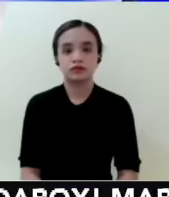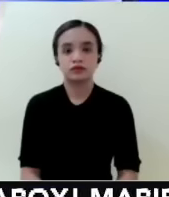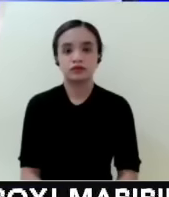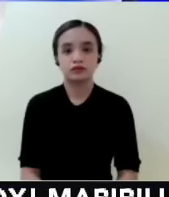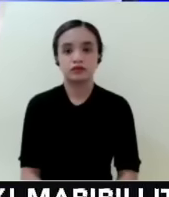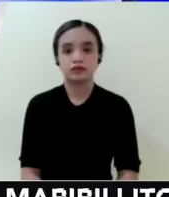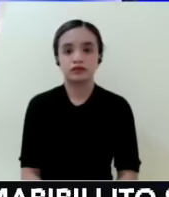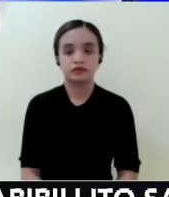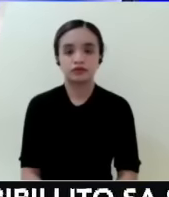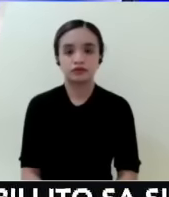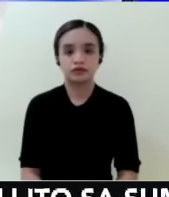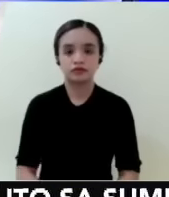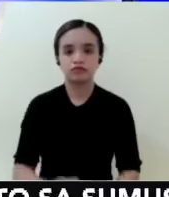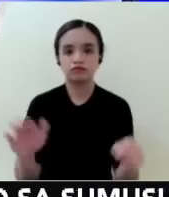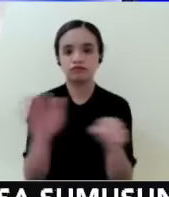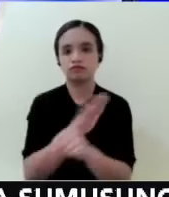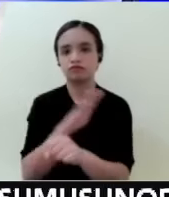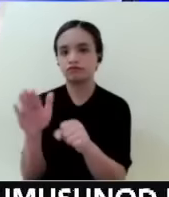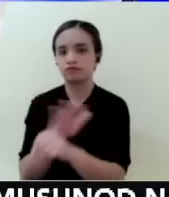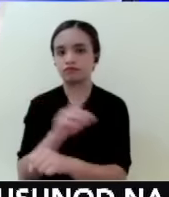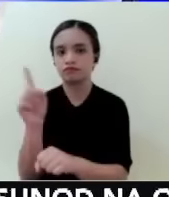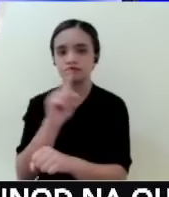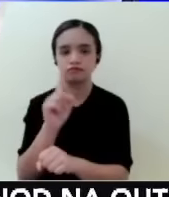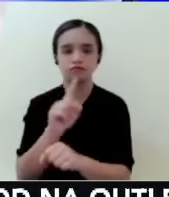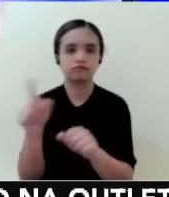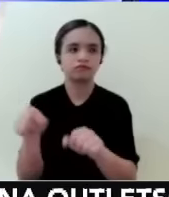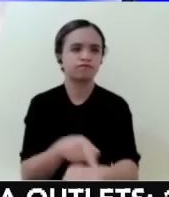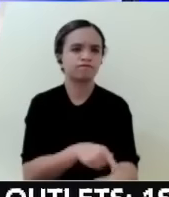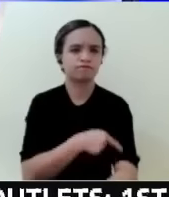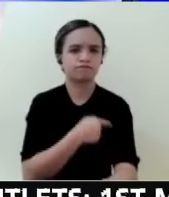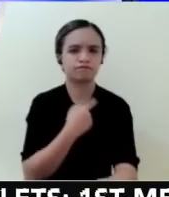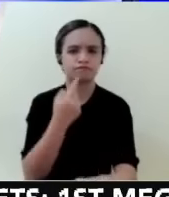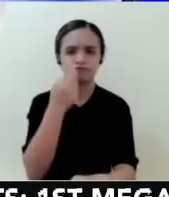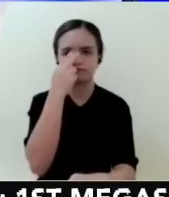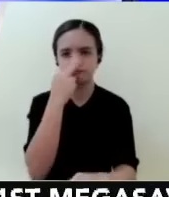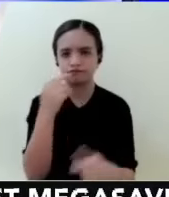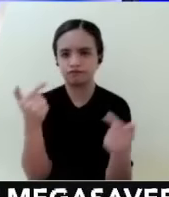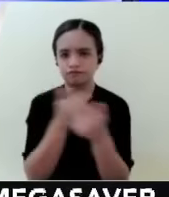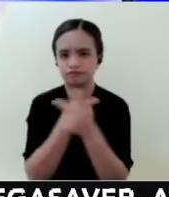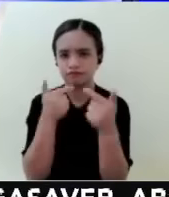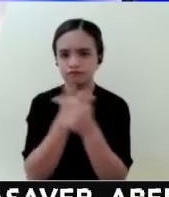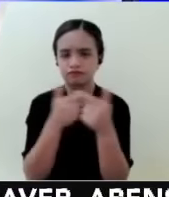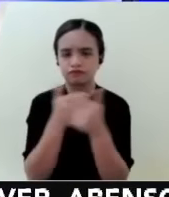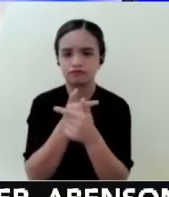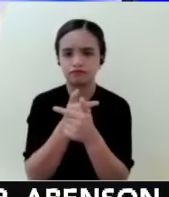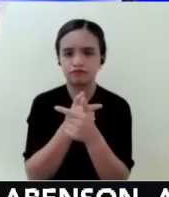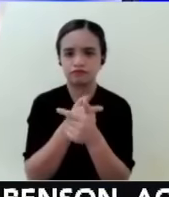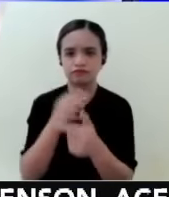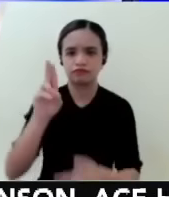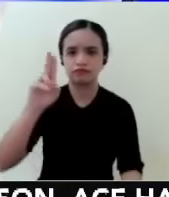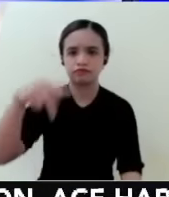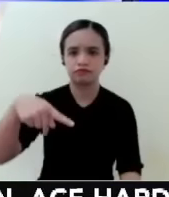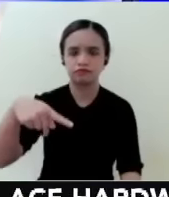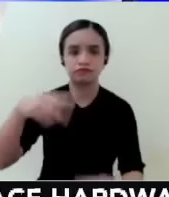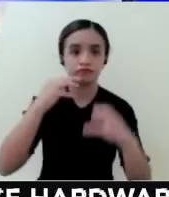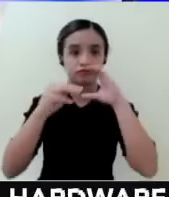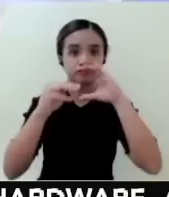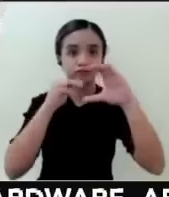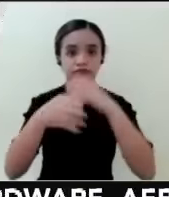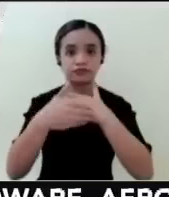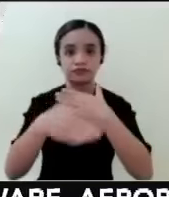Jam-packed ang pagbabalik at entablado ng longest-running comedy musical variety show na Live Aids ng UP sa Mascom matapos ang